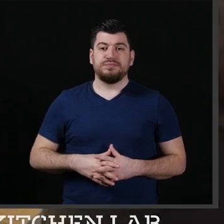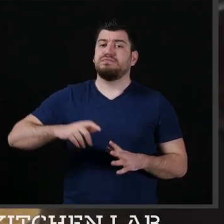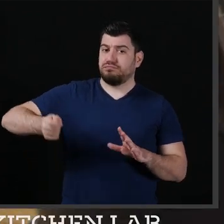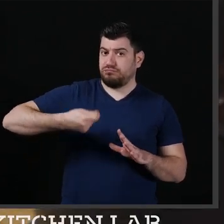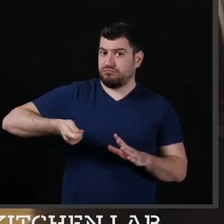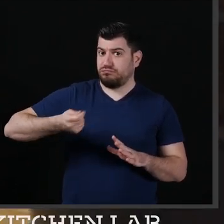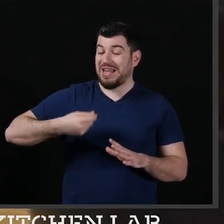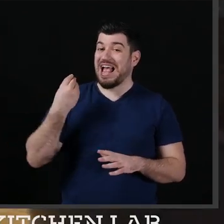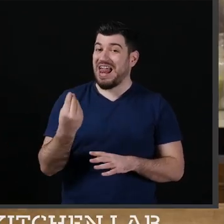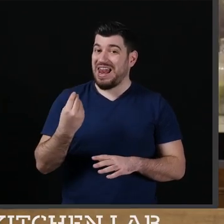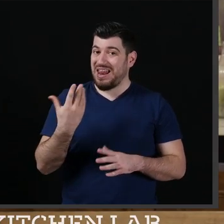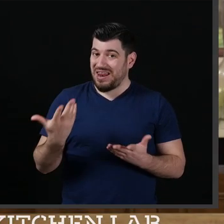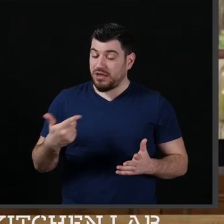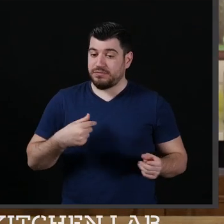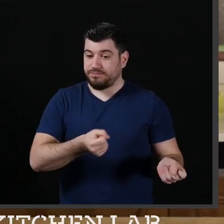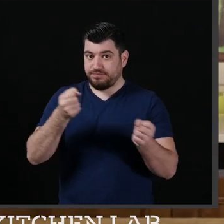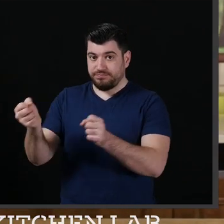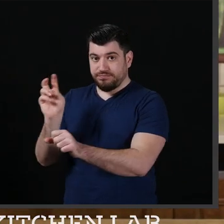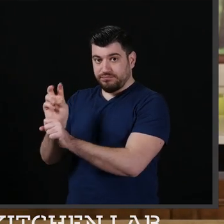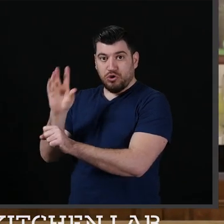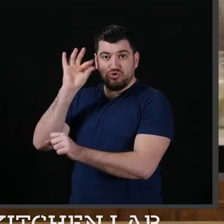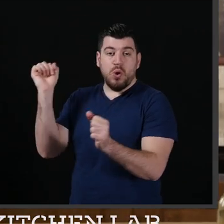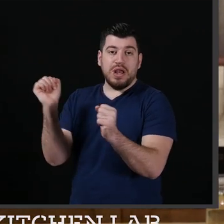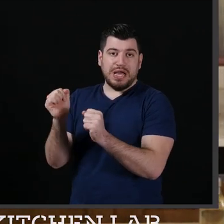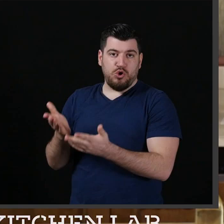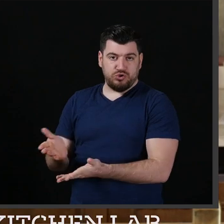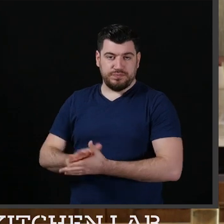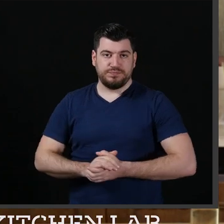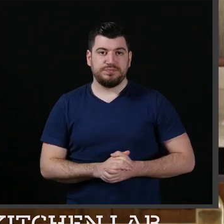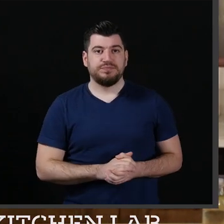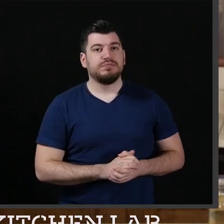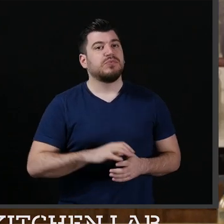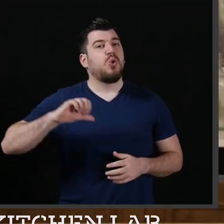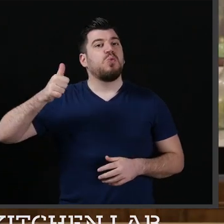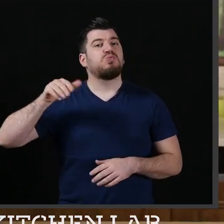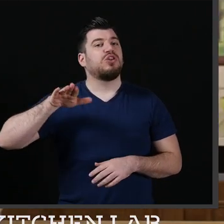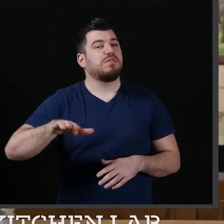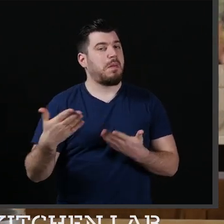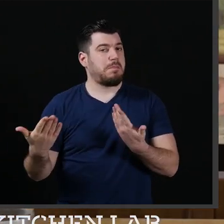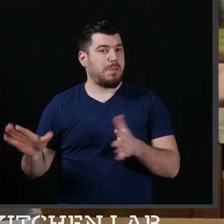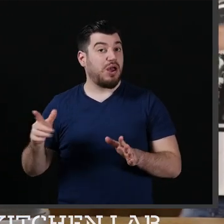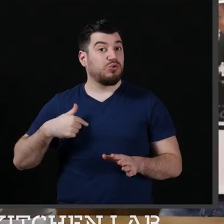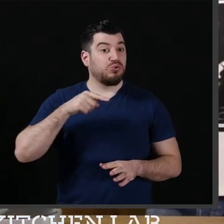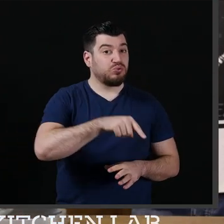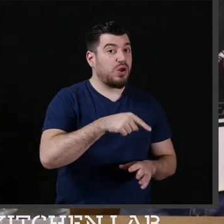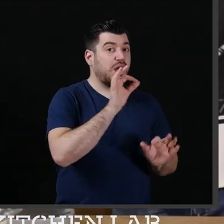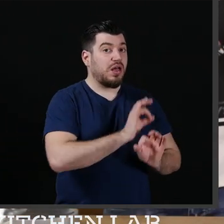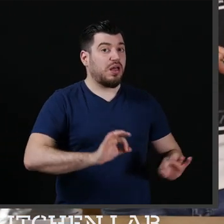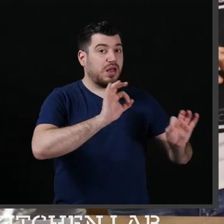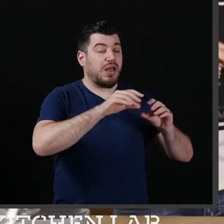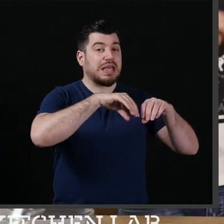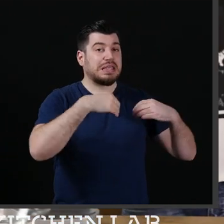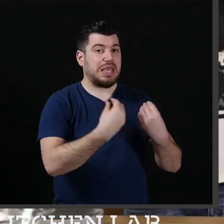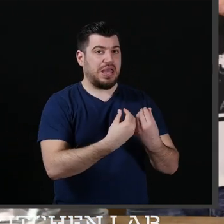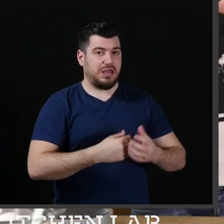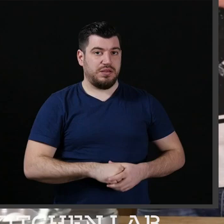Ανακατέψαμε πολύ καλά και αφήνουμε στην άκρη να κρυώσει. Το πρώτο βήμα τελείωσε. Τώρα ήρθε η ώρα να ετοιμάσουμε το κέικ. Θα ετοιμάσουμε το